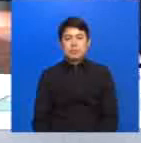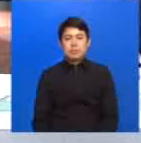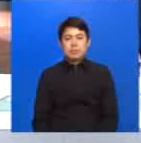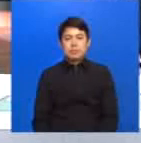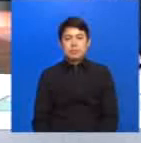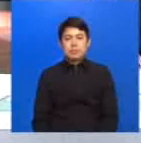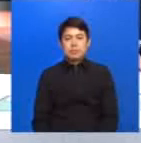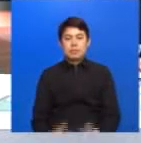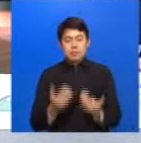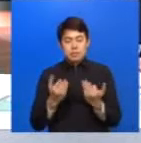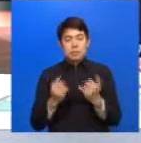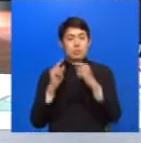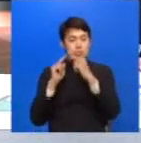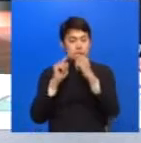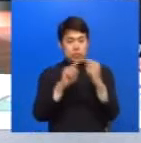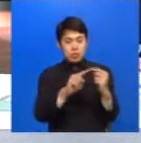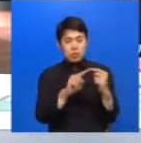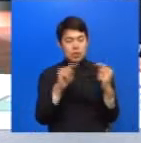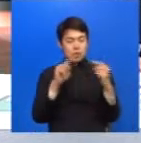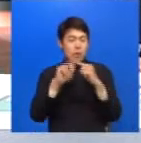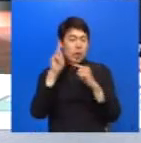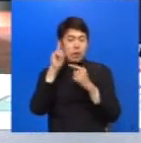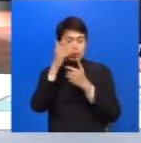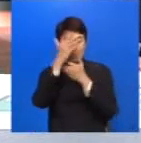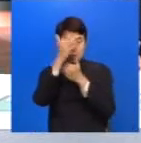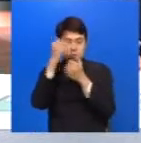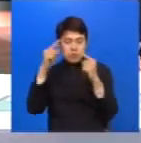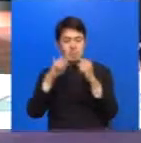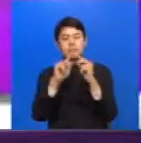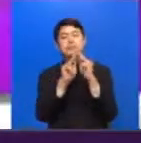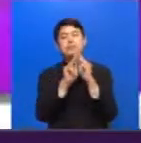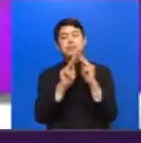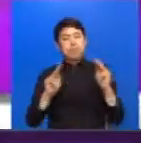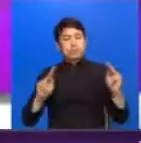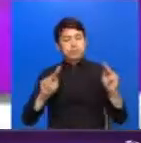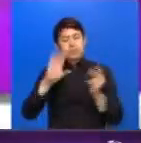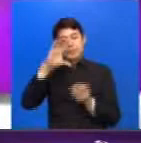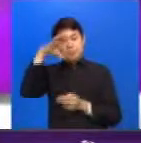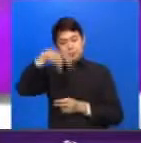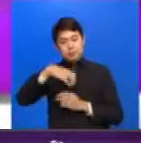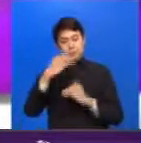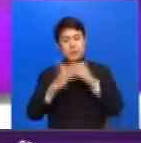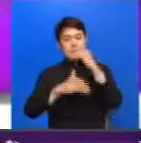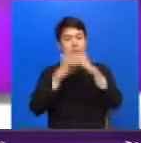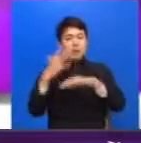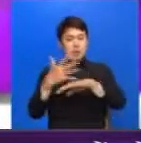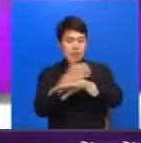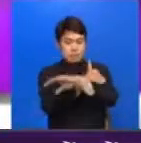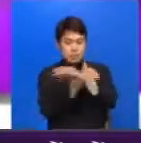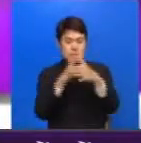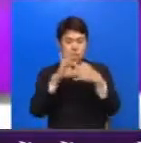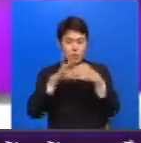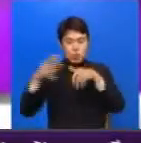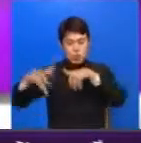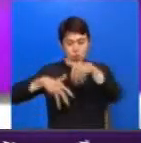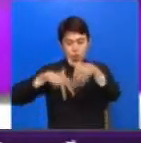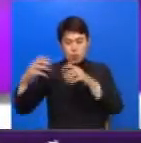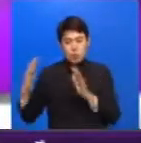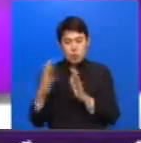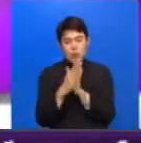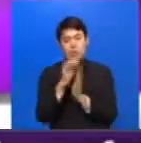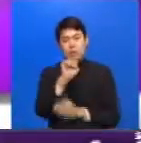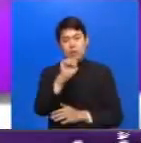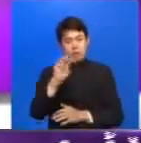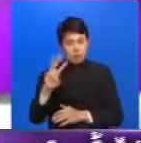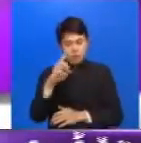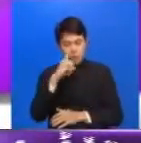ก็จะมาติดตามค่ะที่น่าสนใจกันต่อนะคะก็มาธิการกรมการพัฒนาการเมืองและการมีส่วนร่วมของประชาชนวุฒิสภา